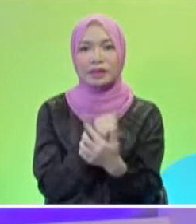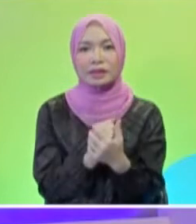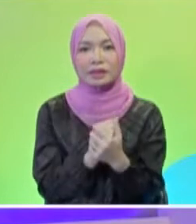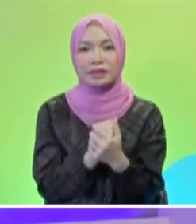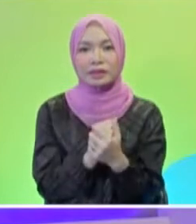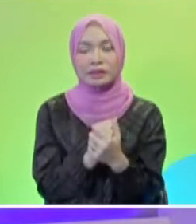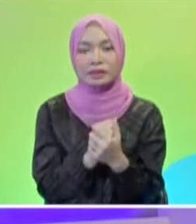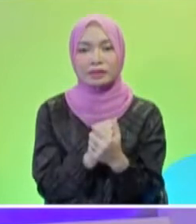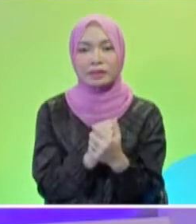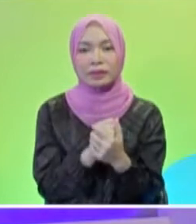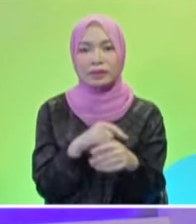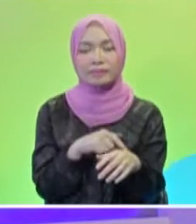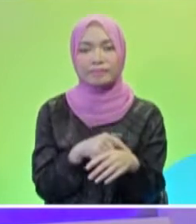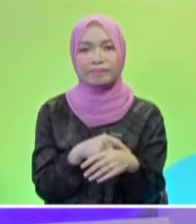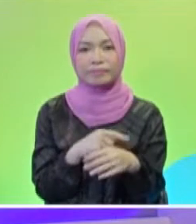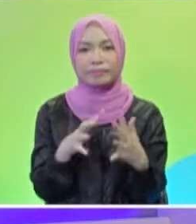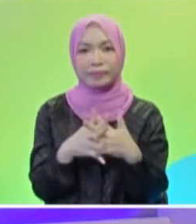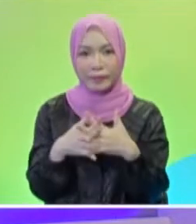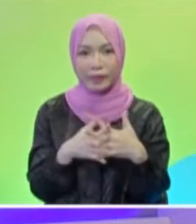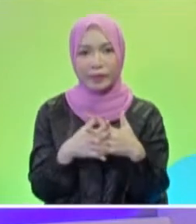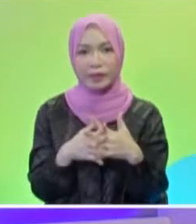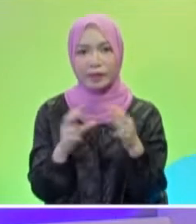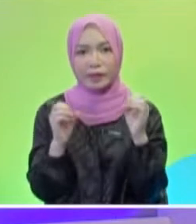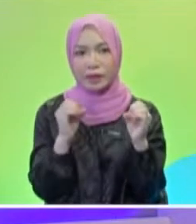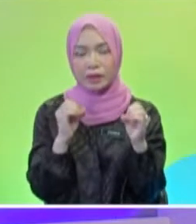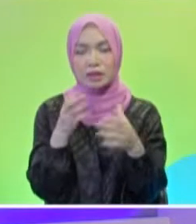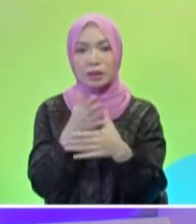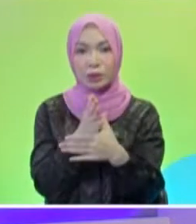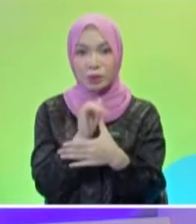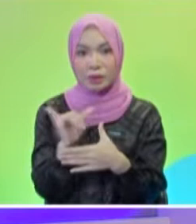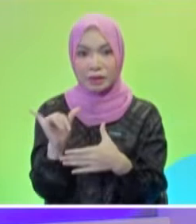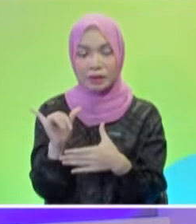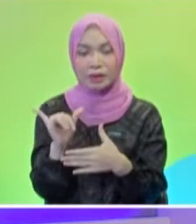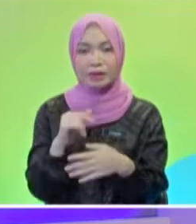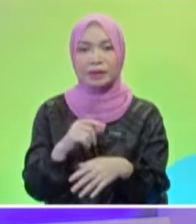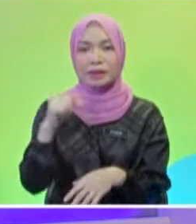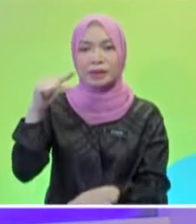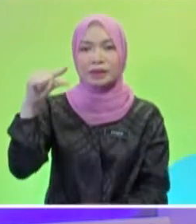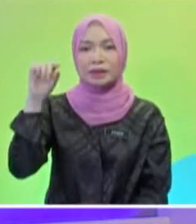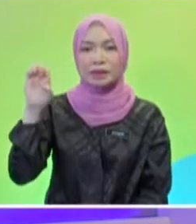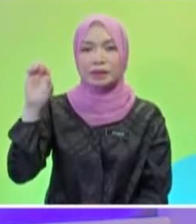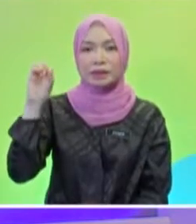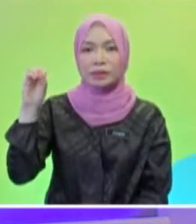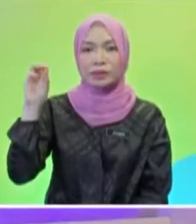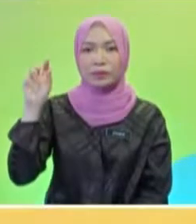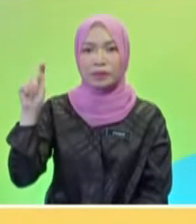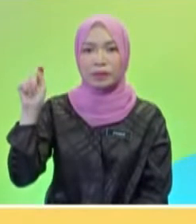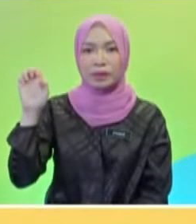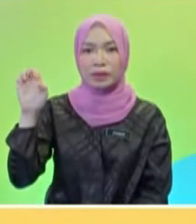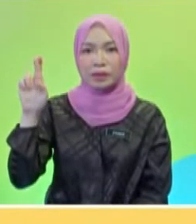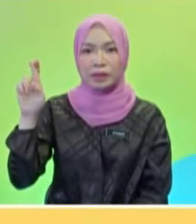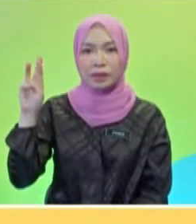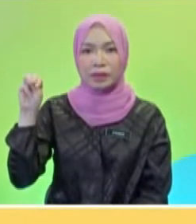seluruh dunia Oke saya seterusnya adalah geoterma ditemani a banyak terdapat di IC Hai